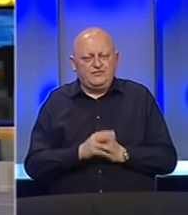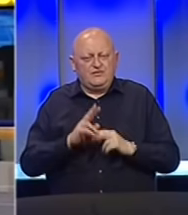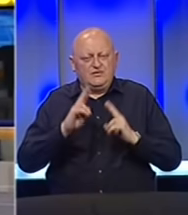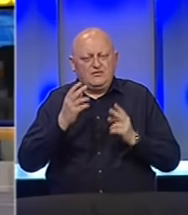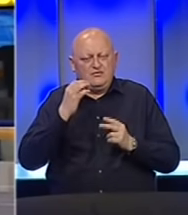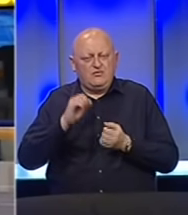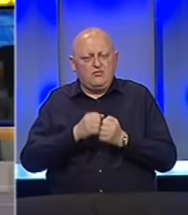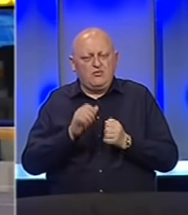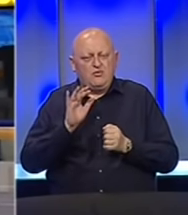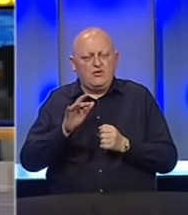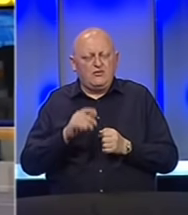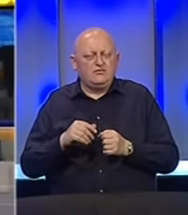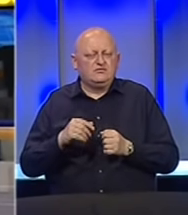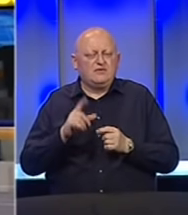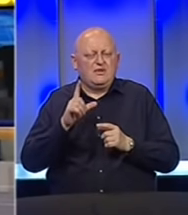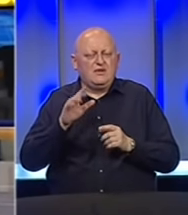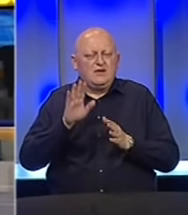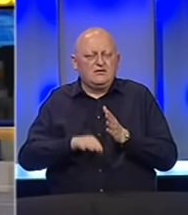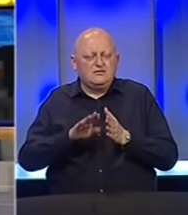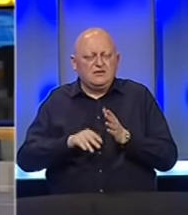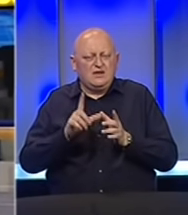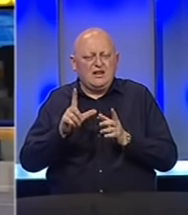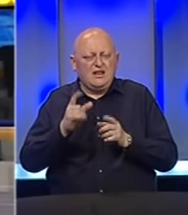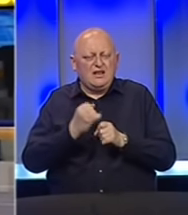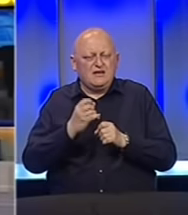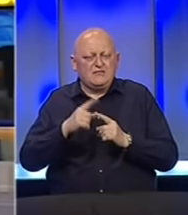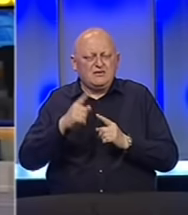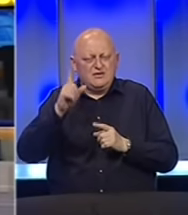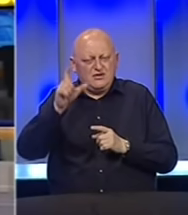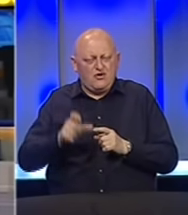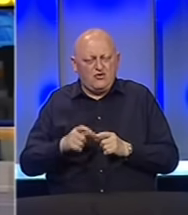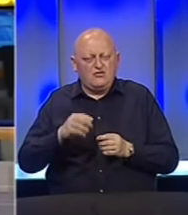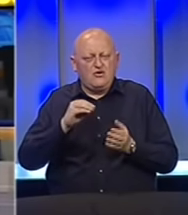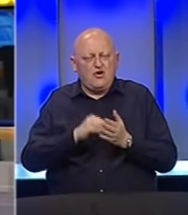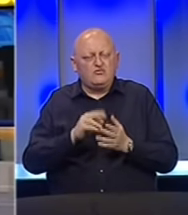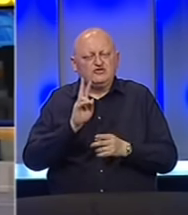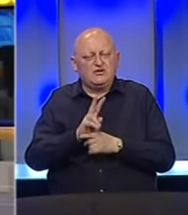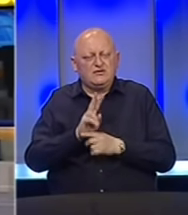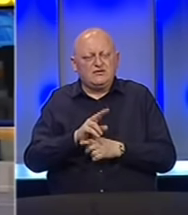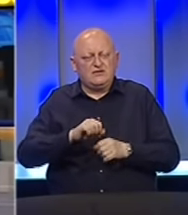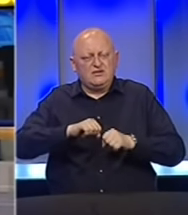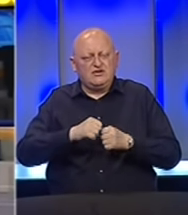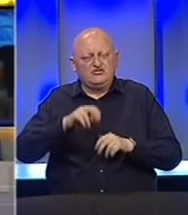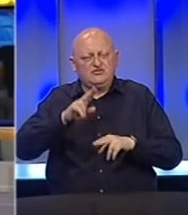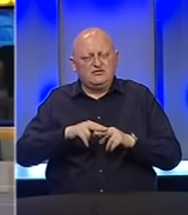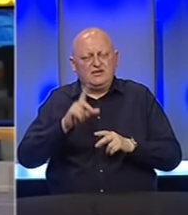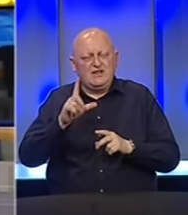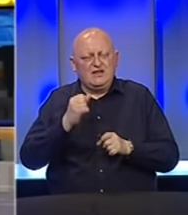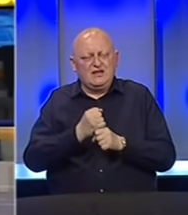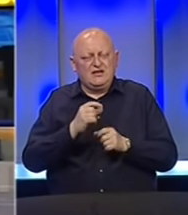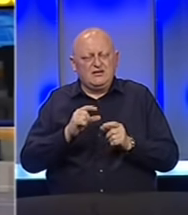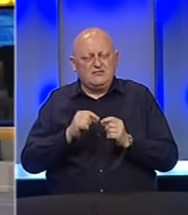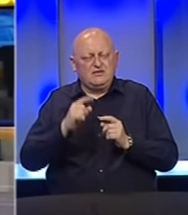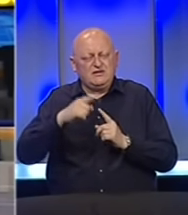Međunarodni je dan borbe protiv homofobije, transfobije i bifobije. Obilježava se da bi se skrenula pažnja na kršenja prava LGBT